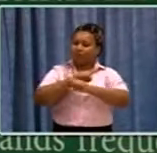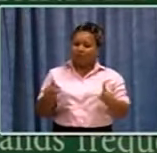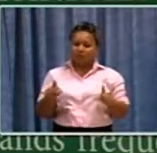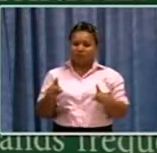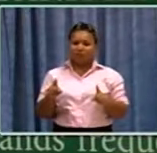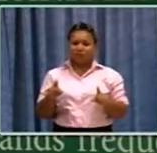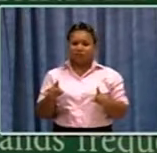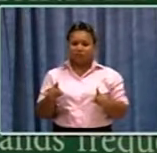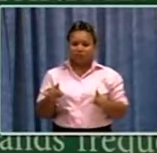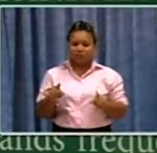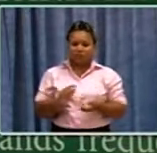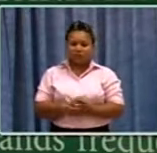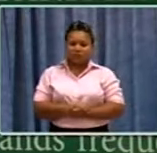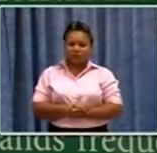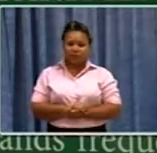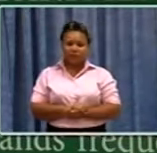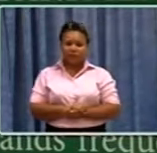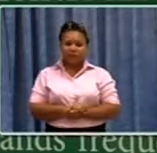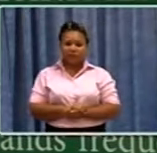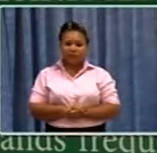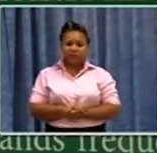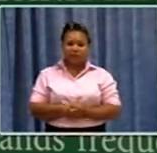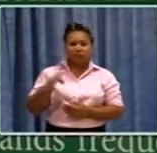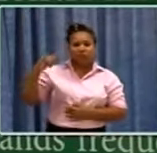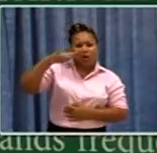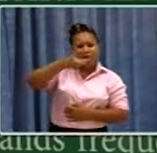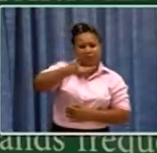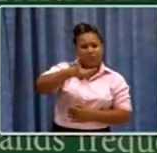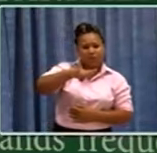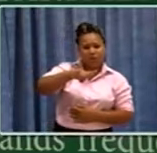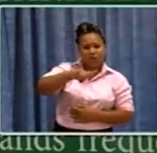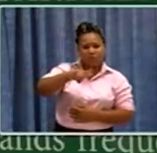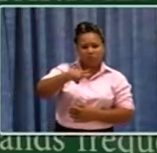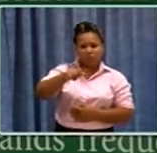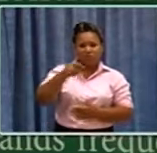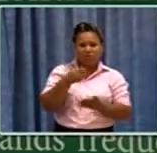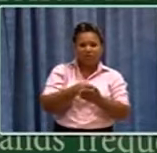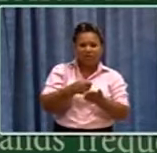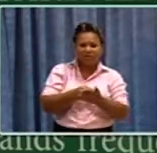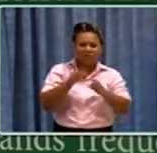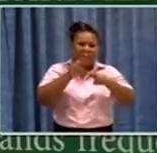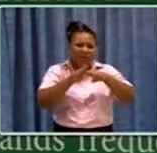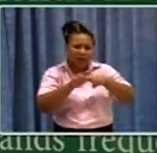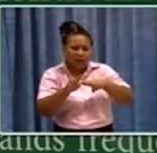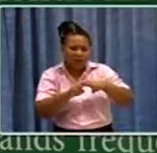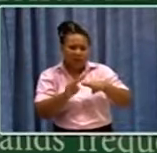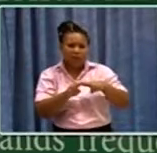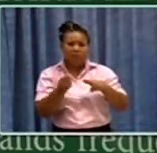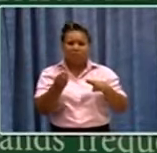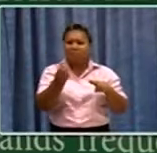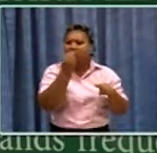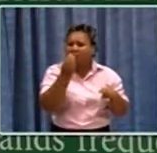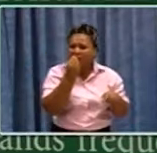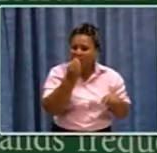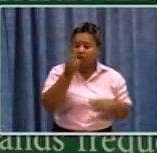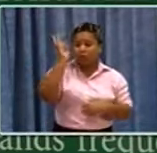cargo, il y en a technical stop, il y en a bon transit, il y en a bon private transfers, il y en a bon